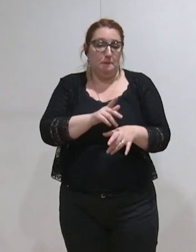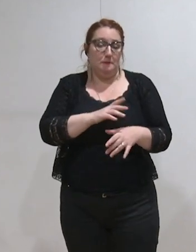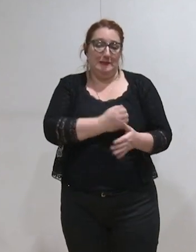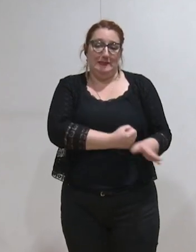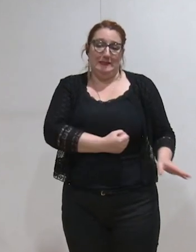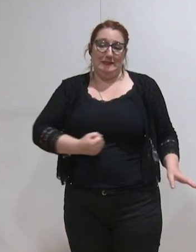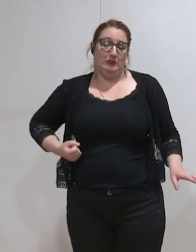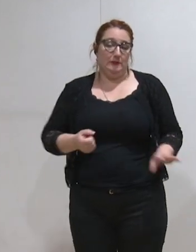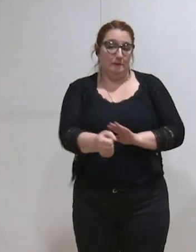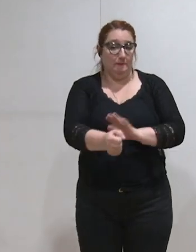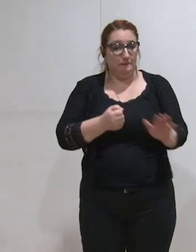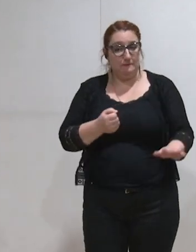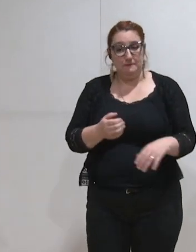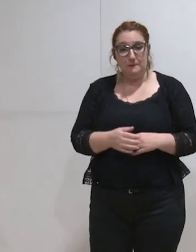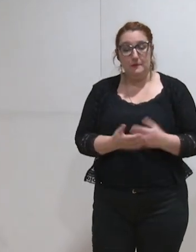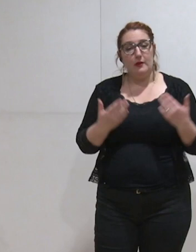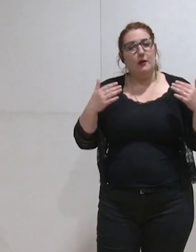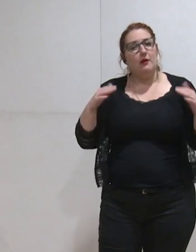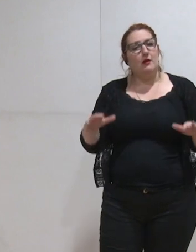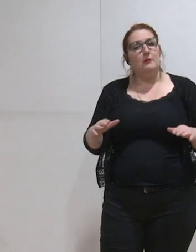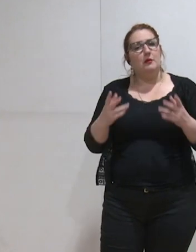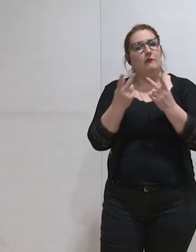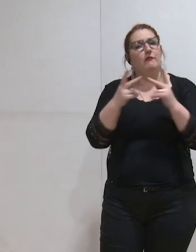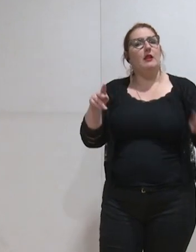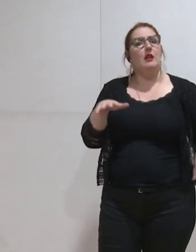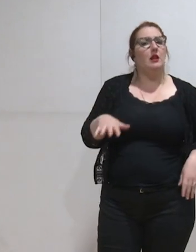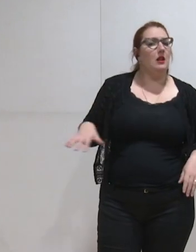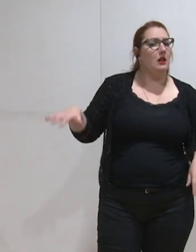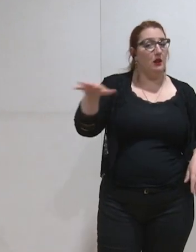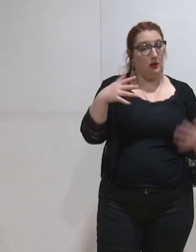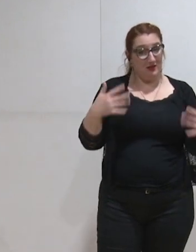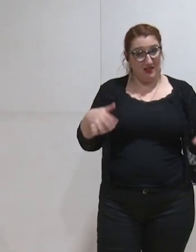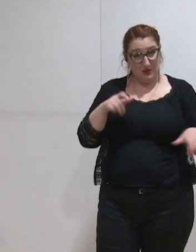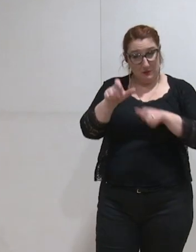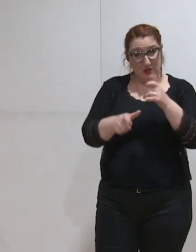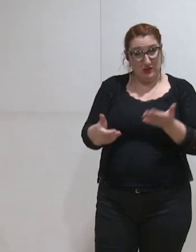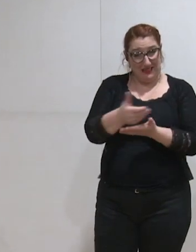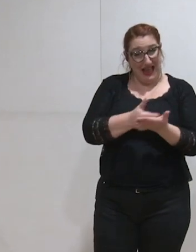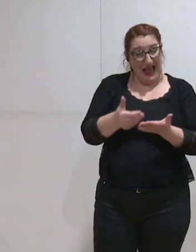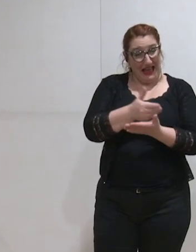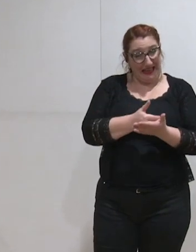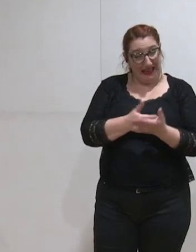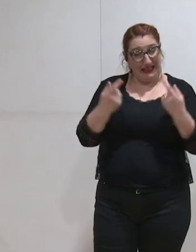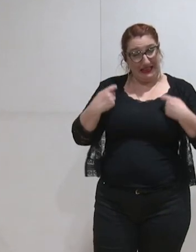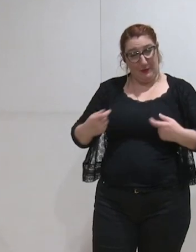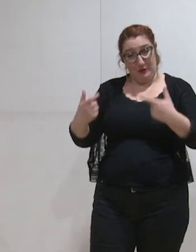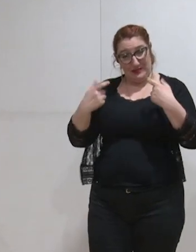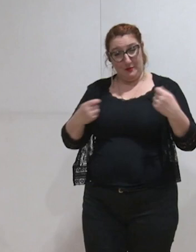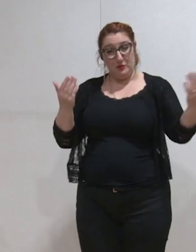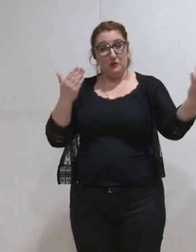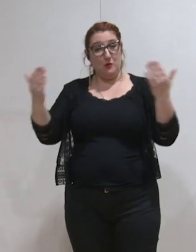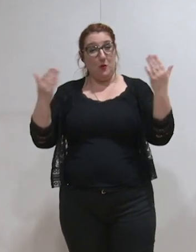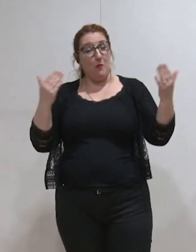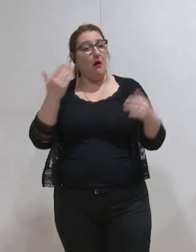d'évitable dans une ville qui a déjà une dépense de personnel 30 % supérieur à la moyenne de sa